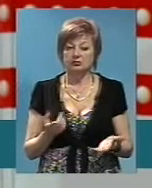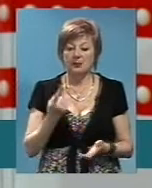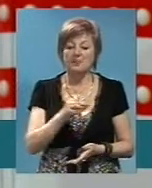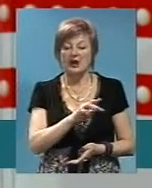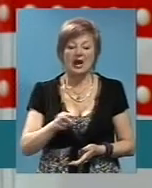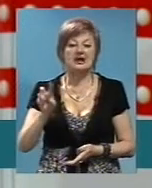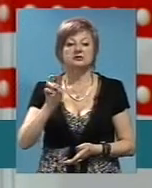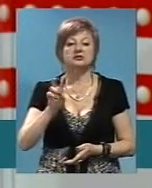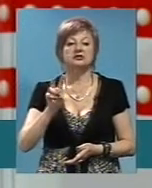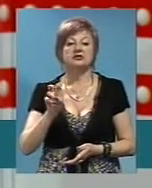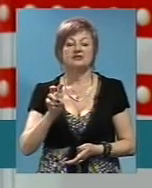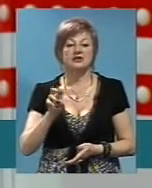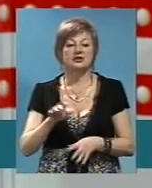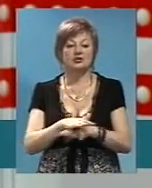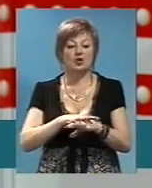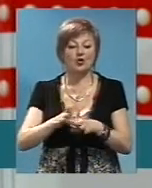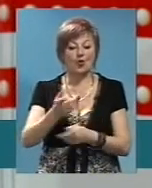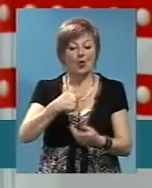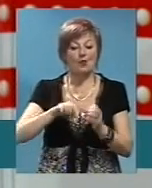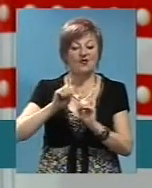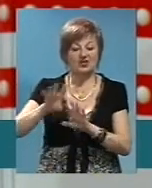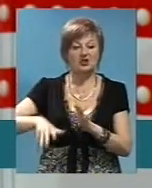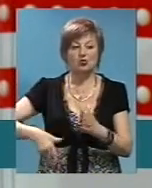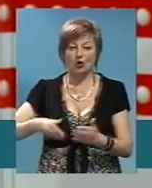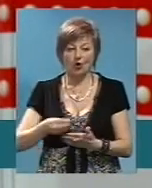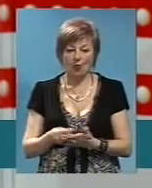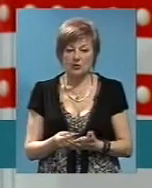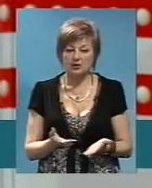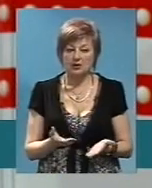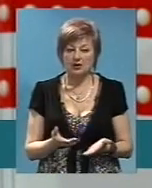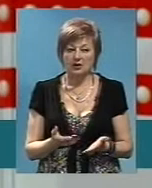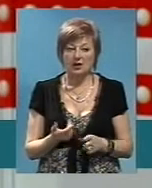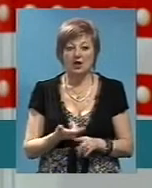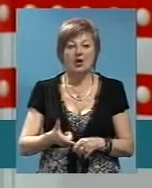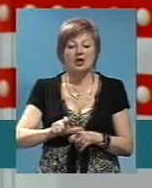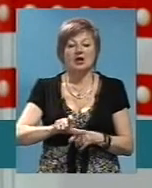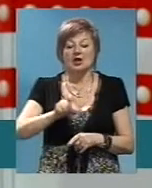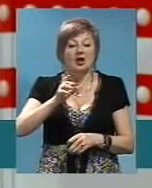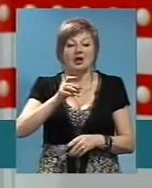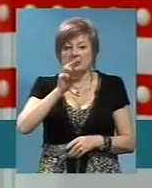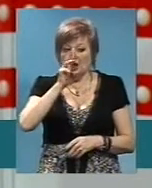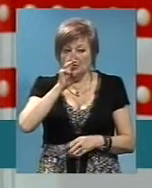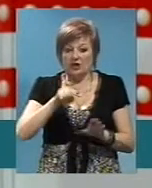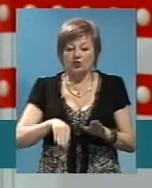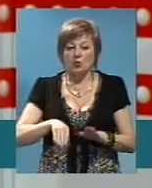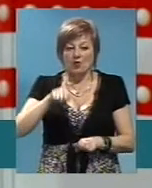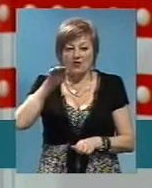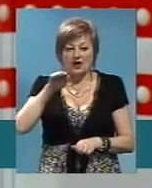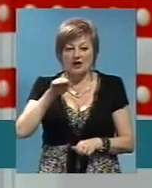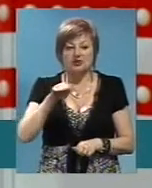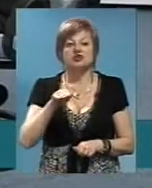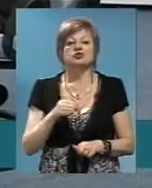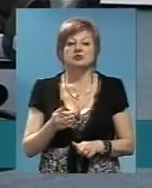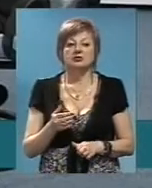1,2 мільярда треба громадам повернути компенсацію. Підвищили заробітну плату для всіх, і в тому